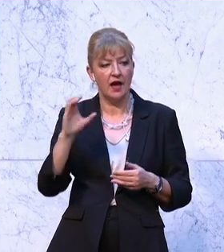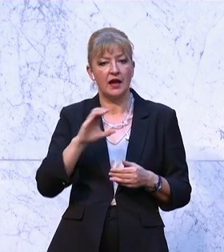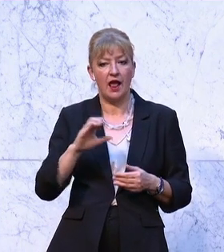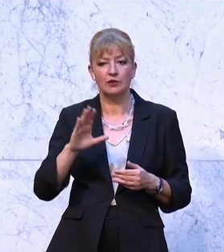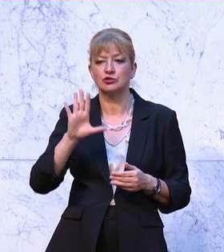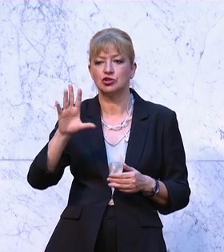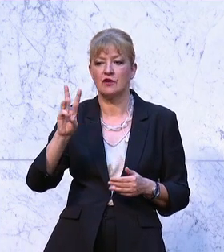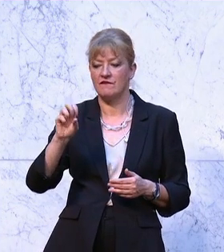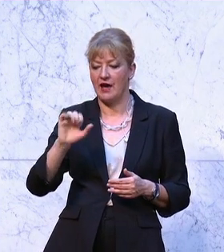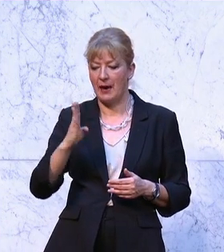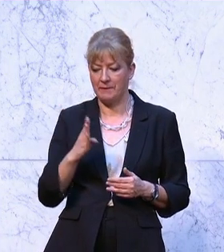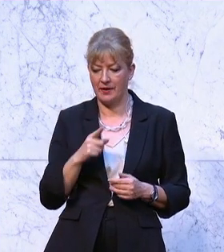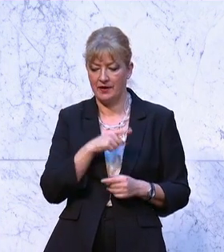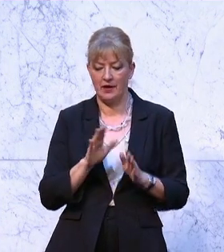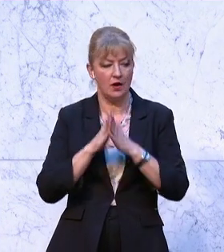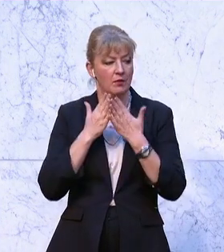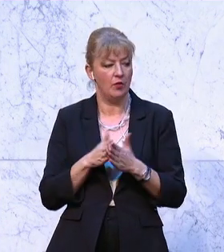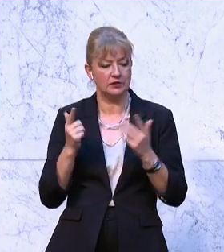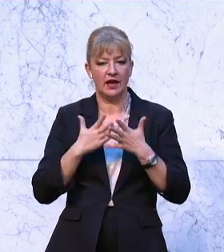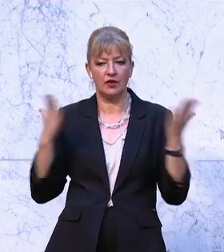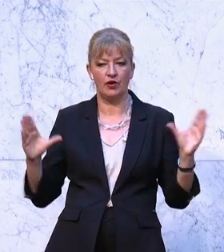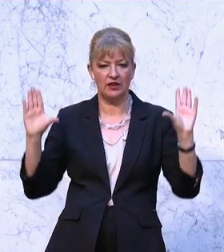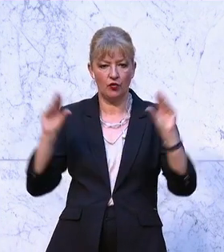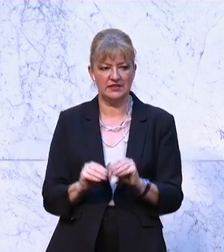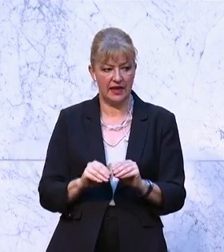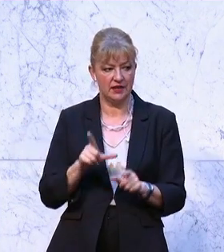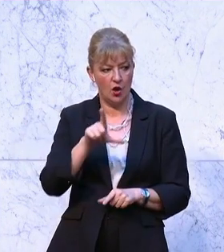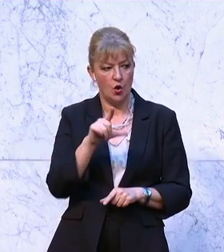Schwab in seinem Buch The Great Reset, das